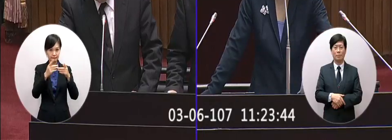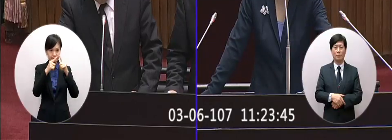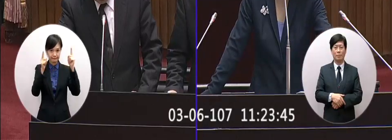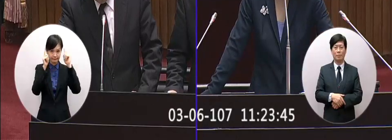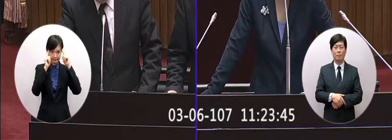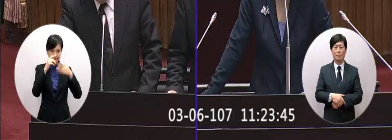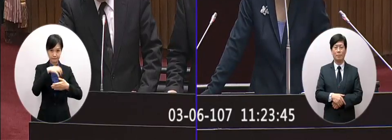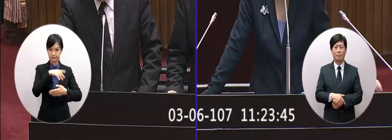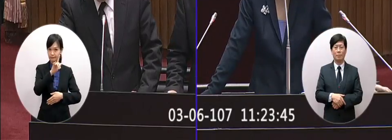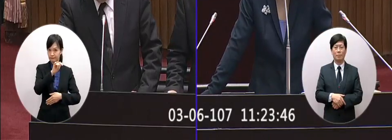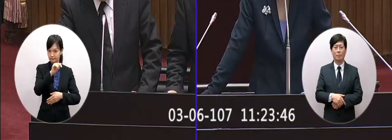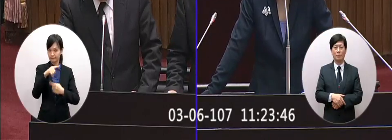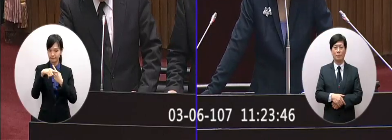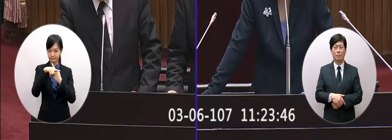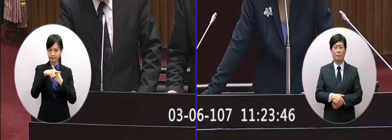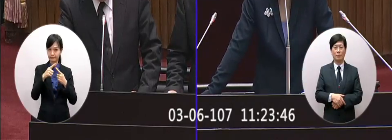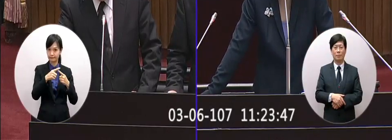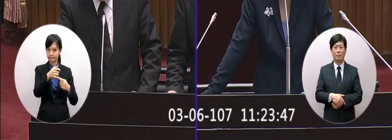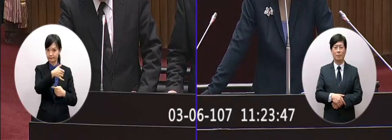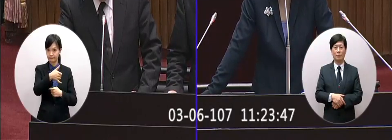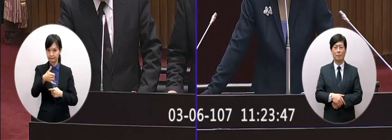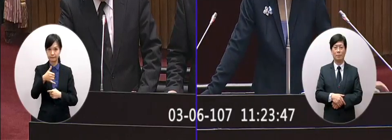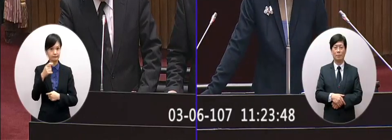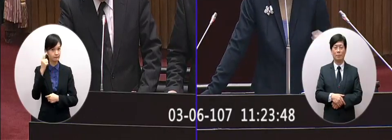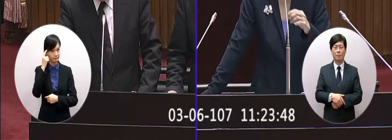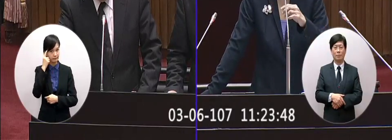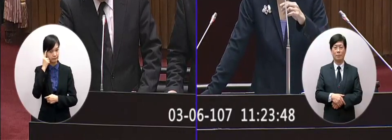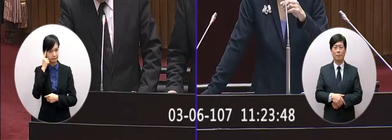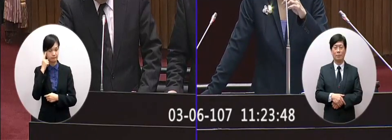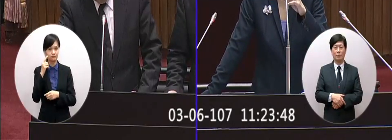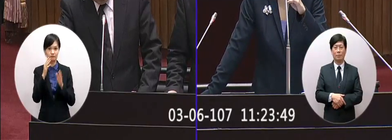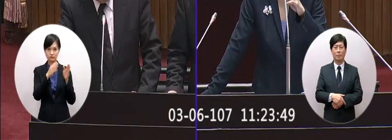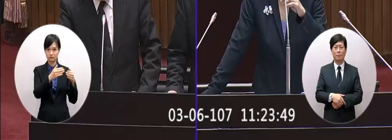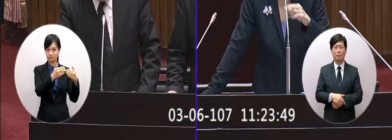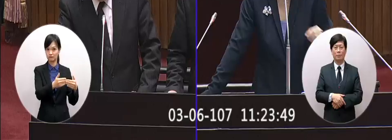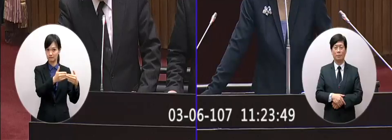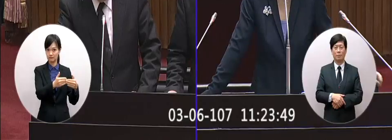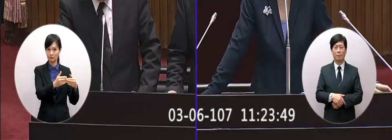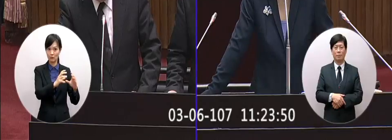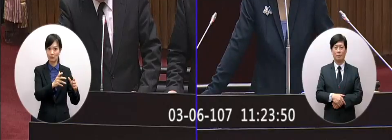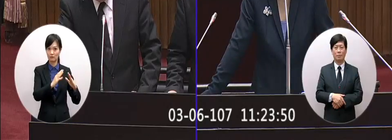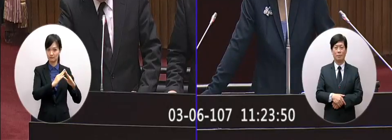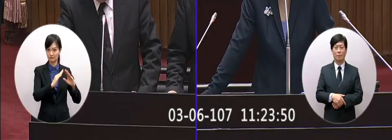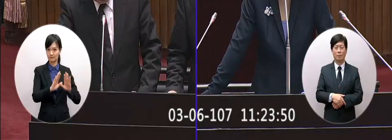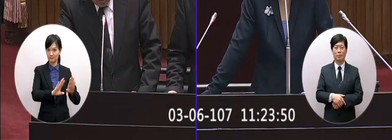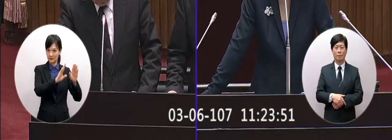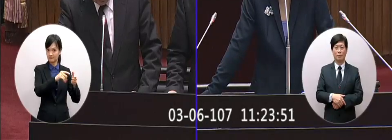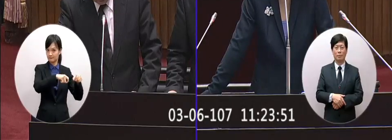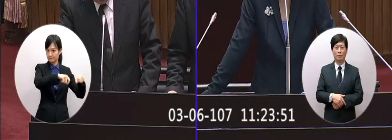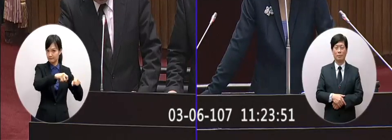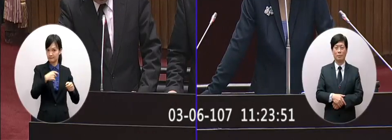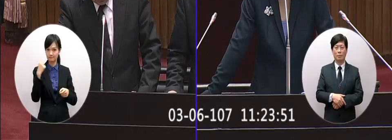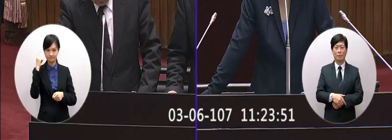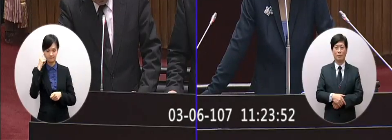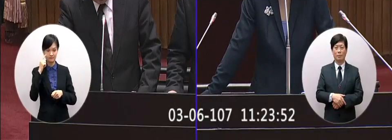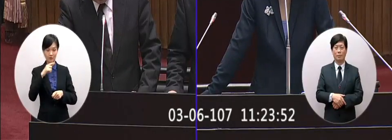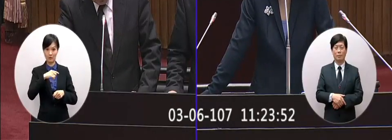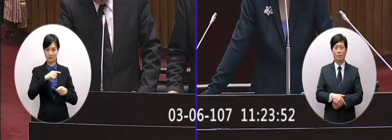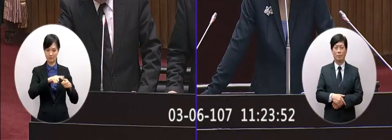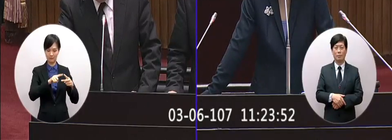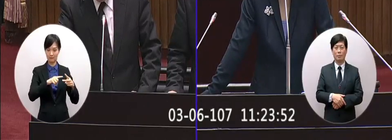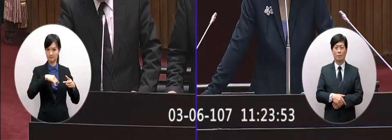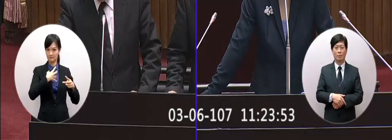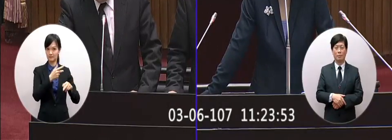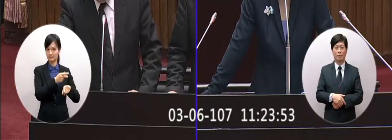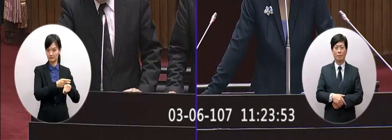或者是研究人员，他们要申请中国大陆的国家发展计划或者是自然科学跟社会科学